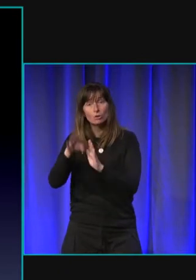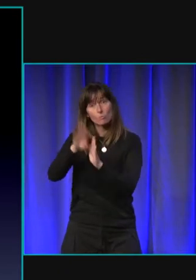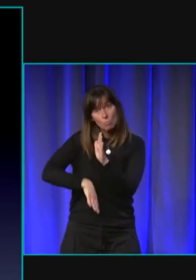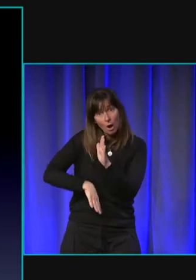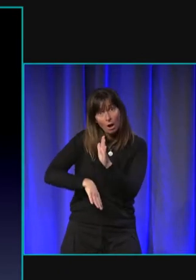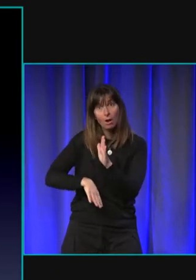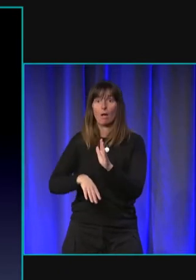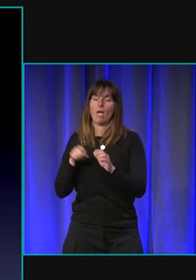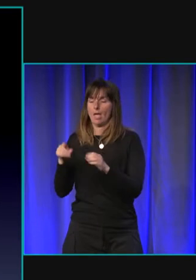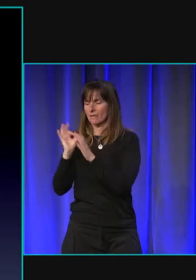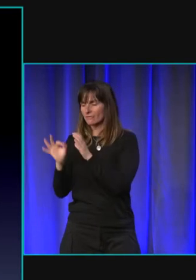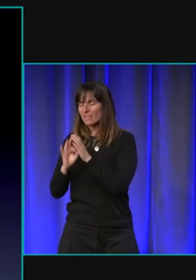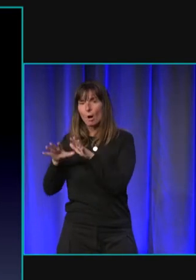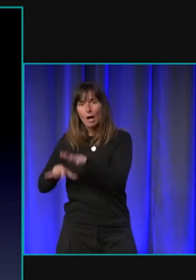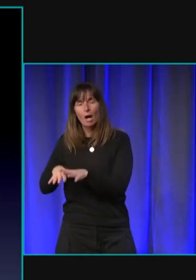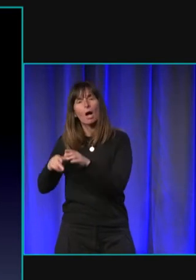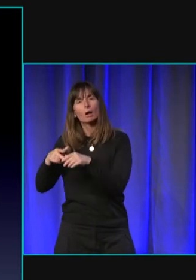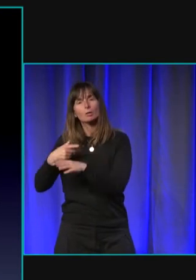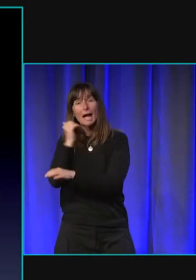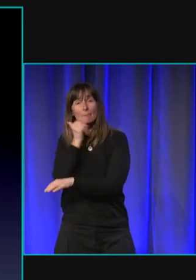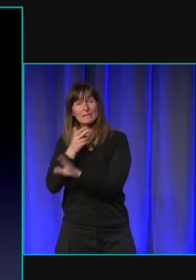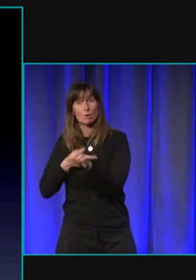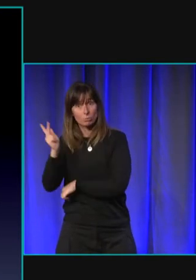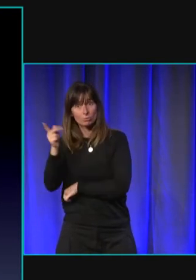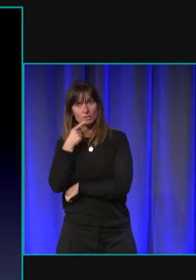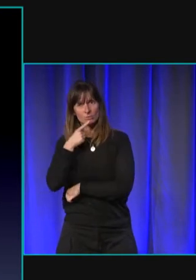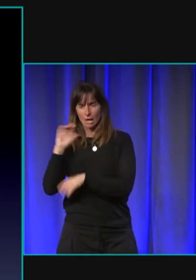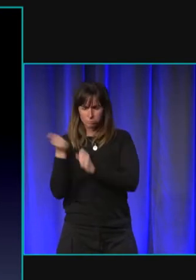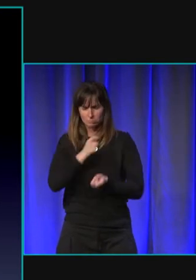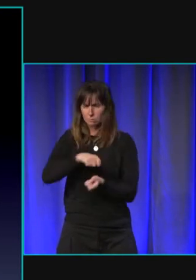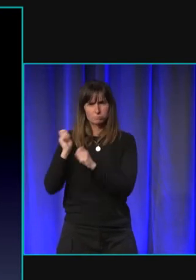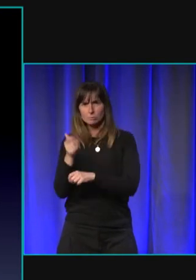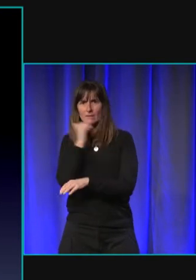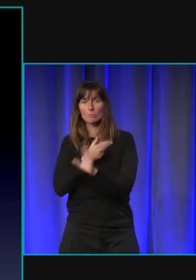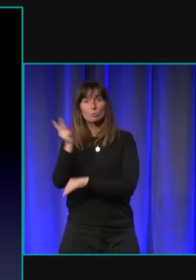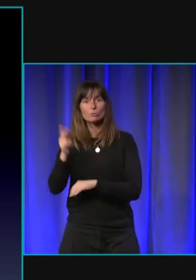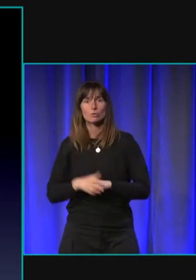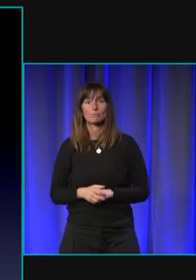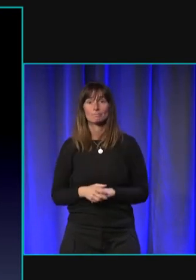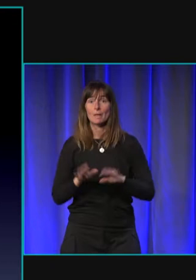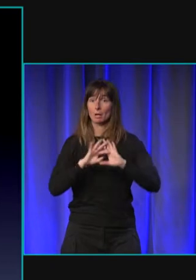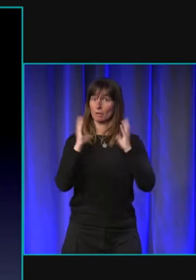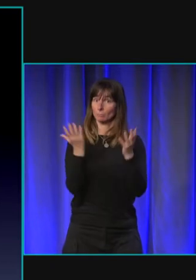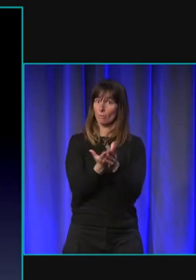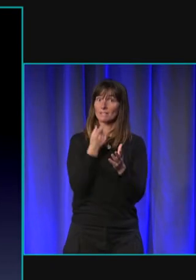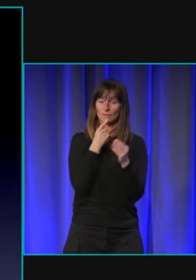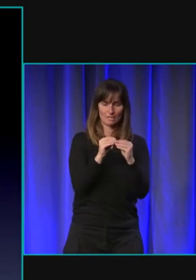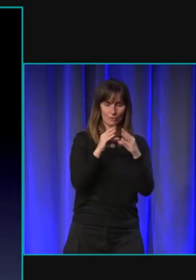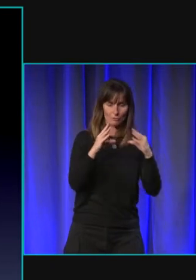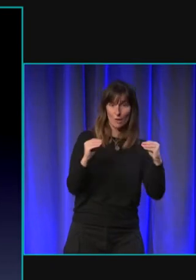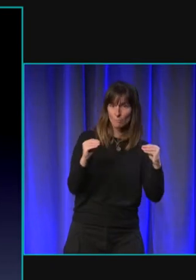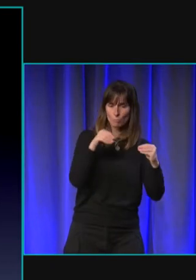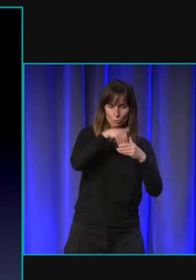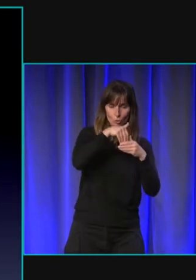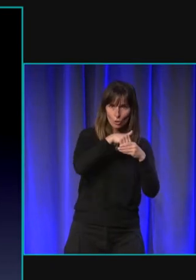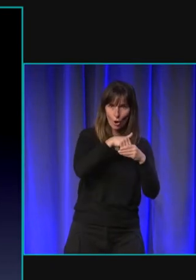plus de force, être plus explosif. Voilà. Donc retenez voilà, que ce phénotype en fait, musculaire est le même entre